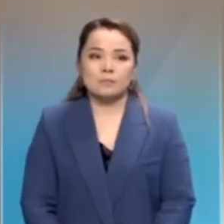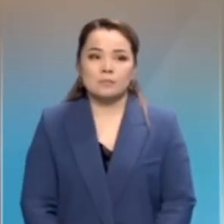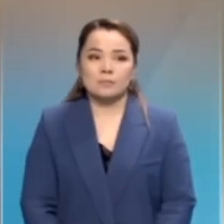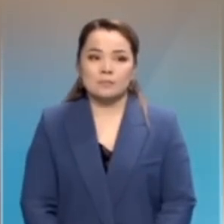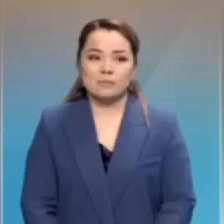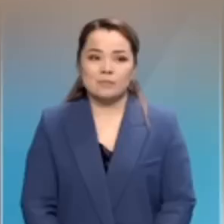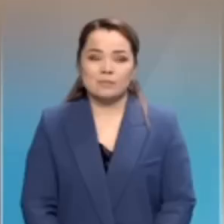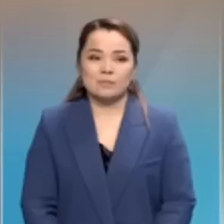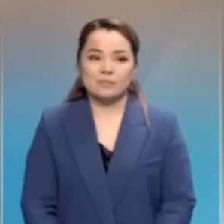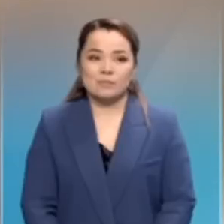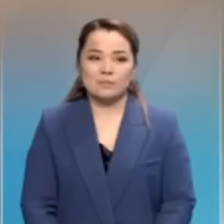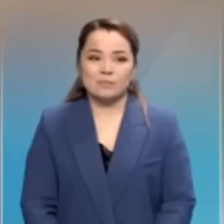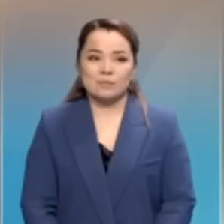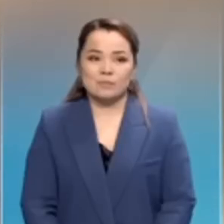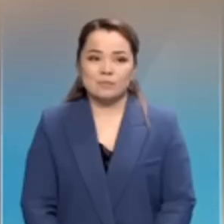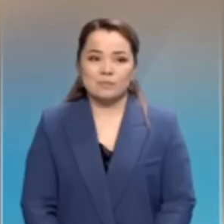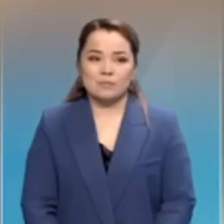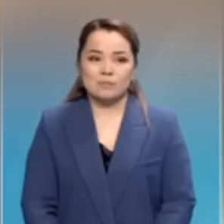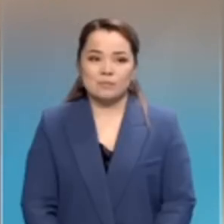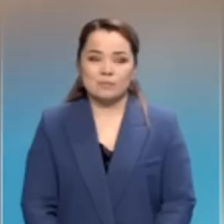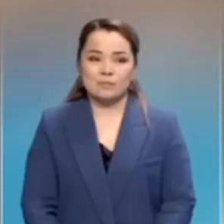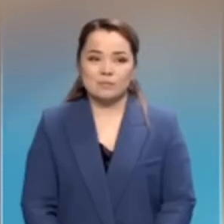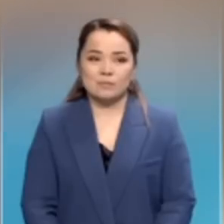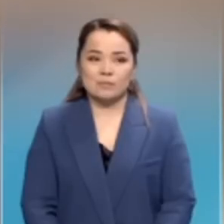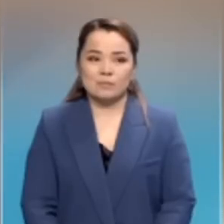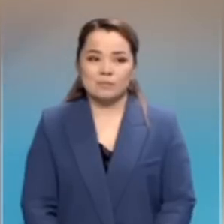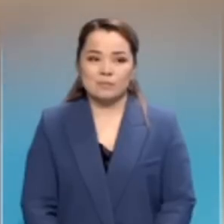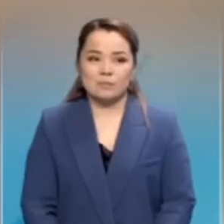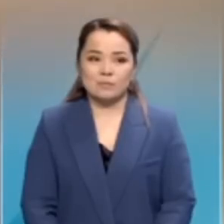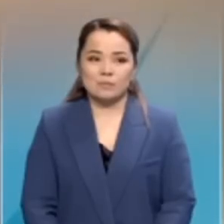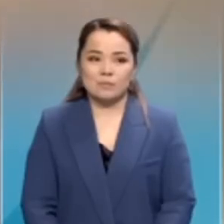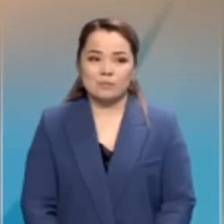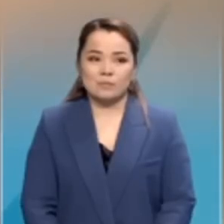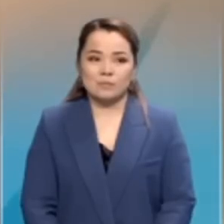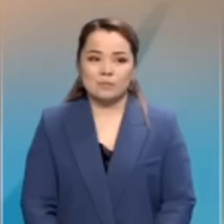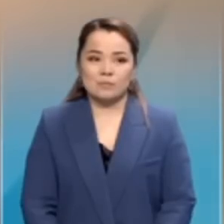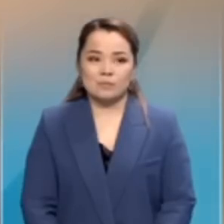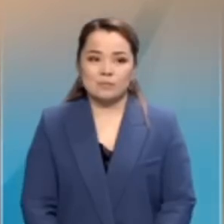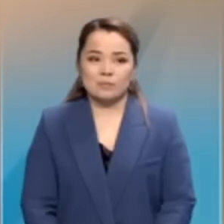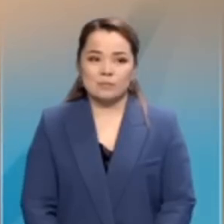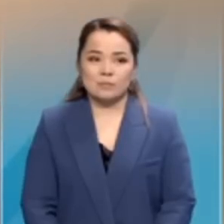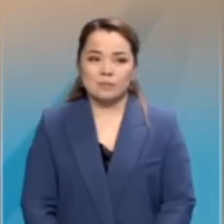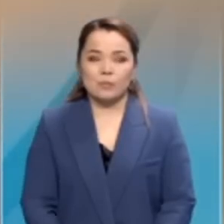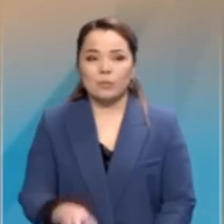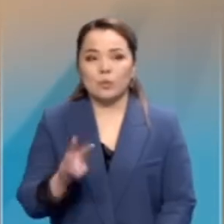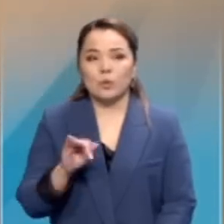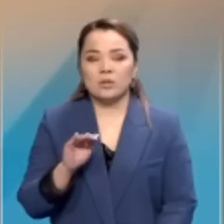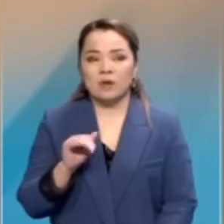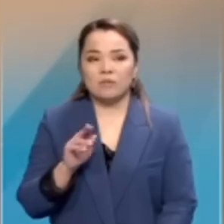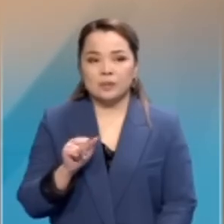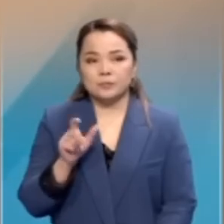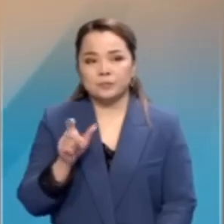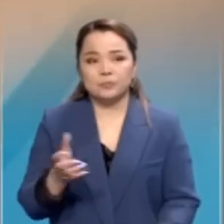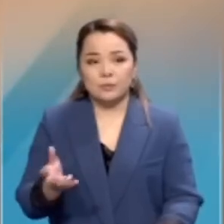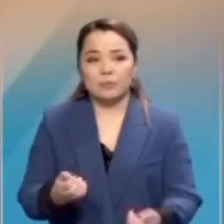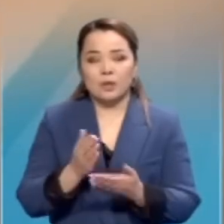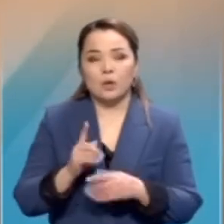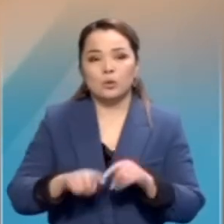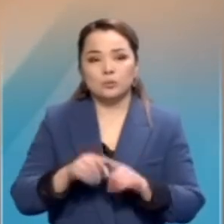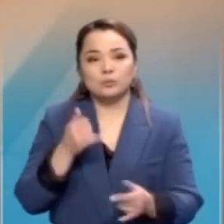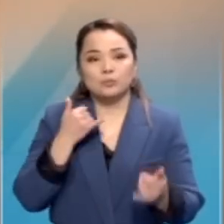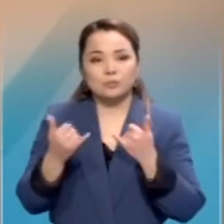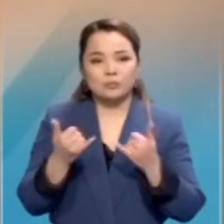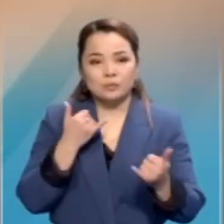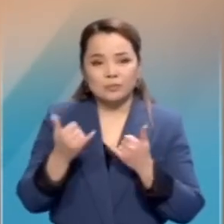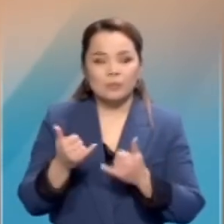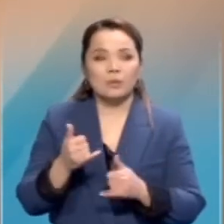Nasılsın canım benim? Abi neredesin? Ben iyiyim, hiçbir problem yok şu an. Mustafa Afçi kutkarılgandan keyin tuuskandardın